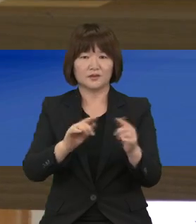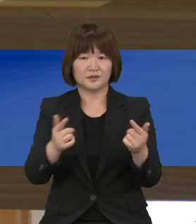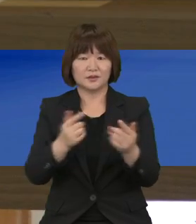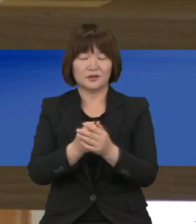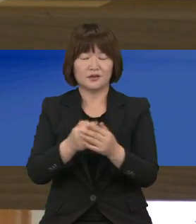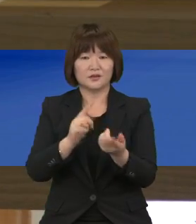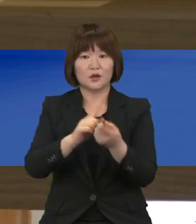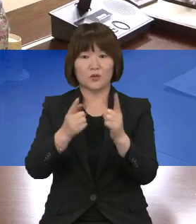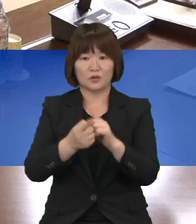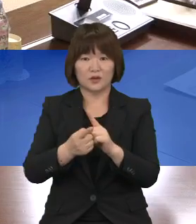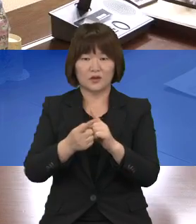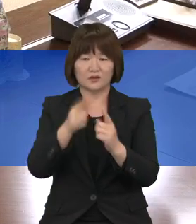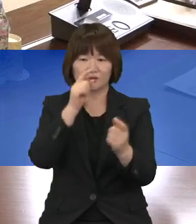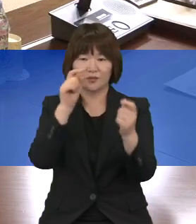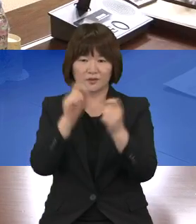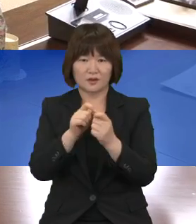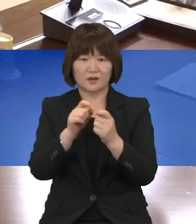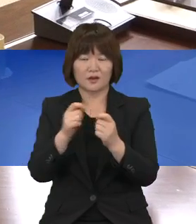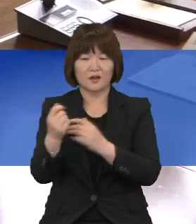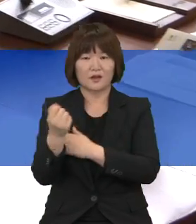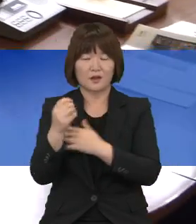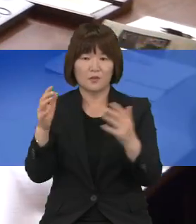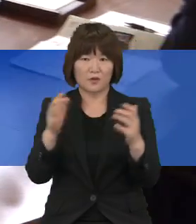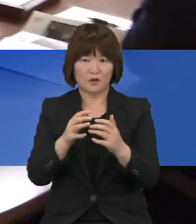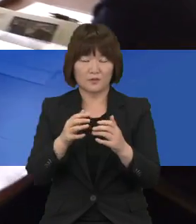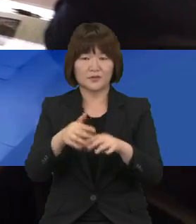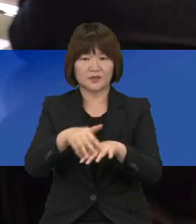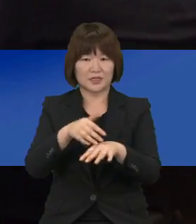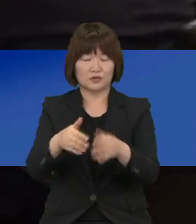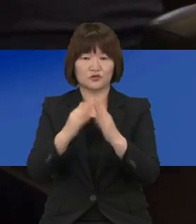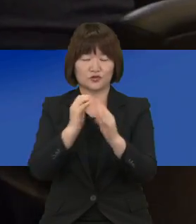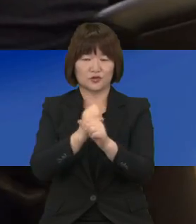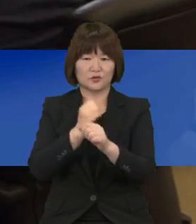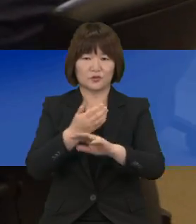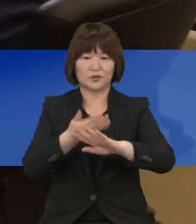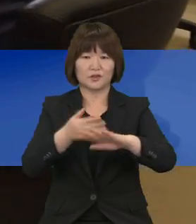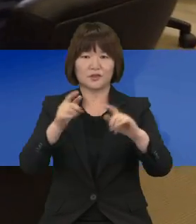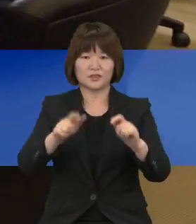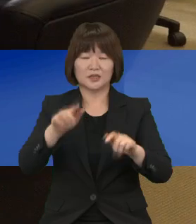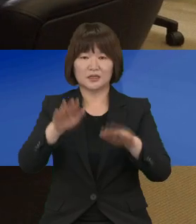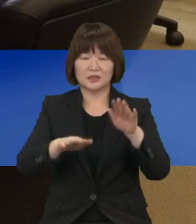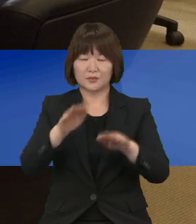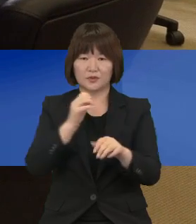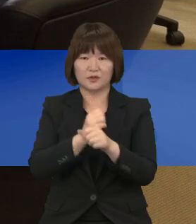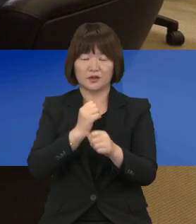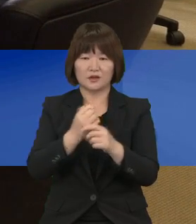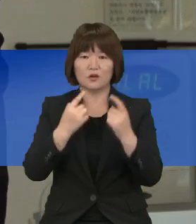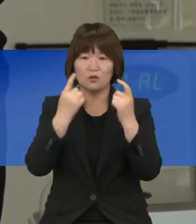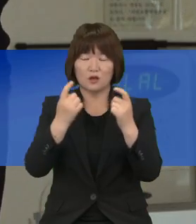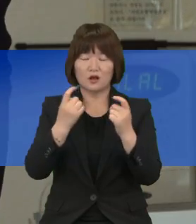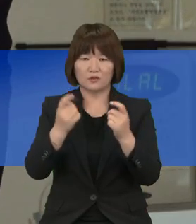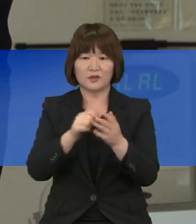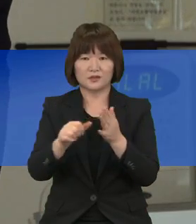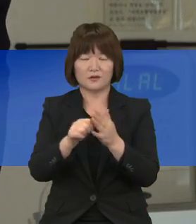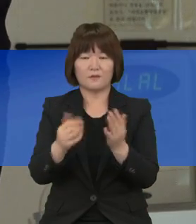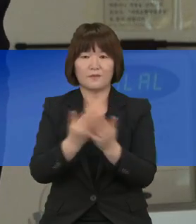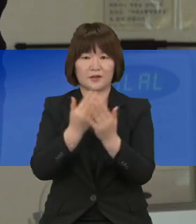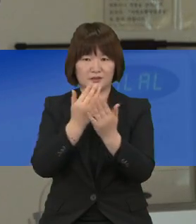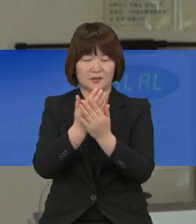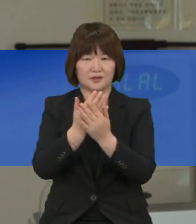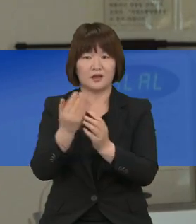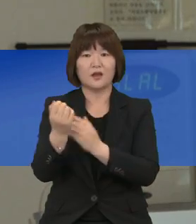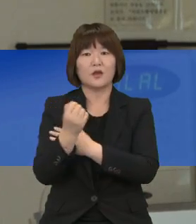등의 상호간 유기적인 협업 체계를 구축하고 다른 지역과 차별화된 경쟁력 있는 핵심 관광 자원을 발전시키는